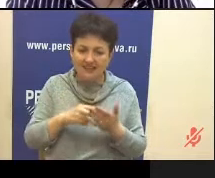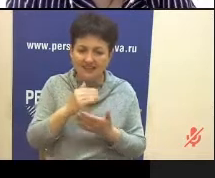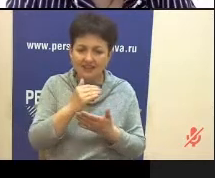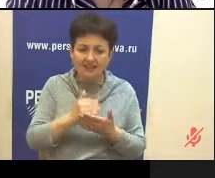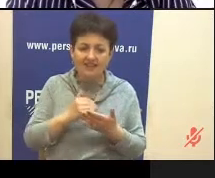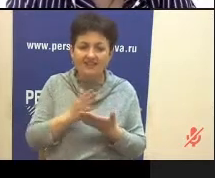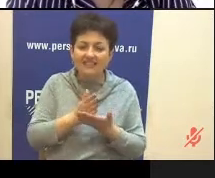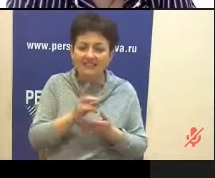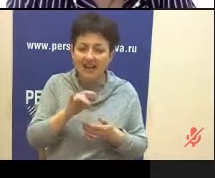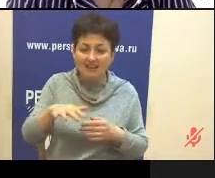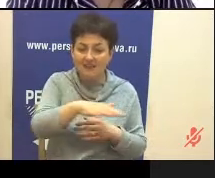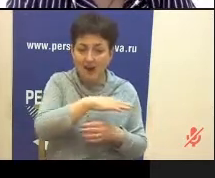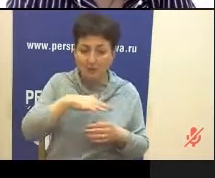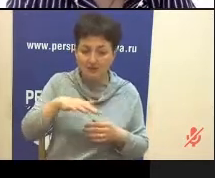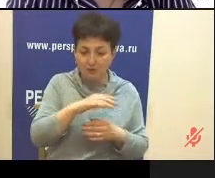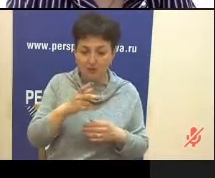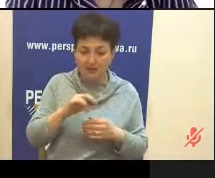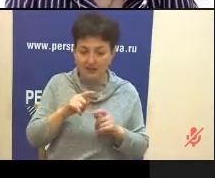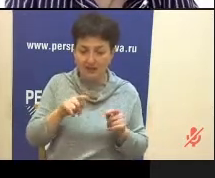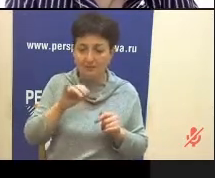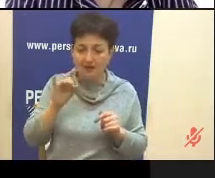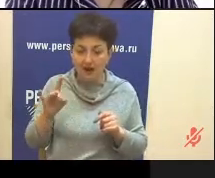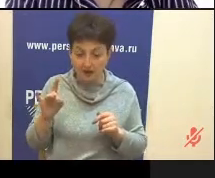стратегии, в частности, целевых ваших аудиторий для пиара.